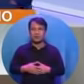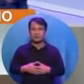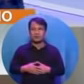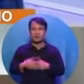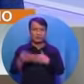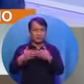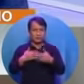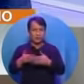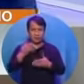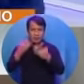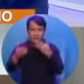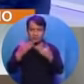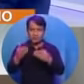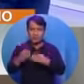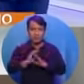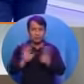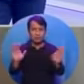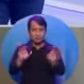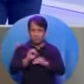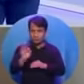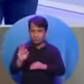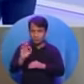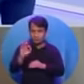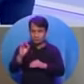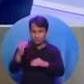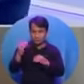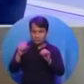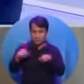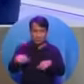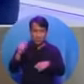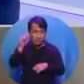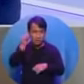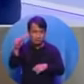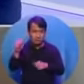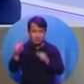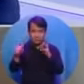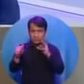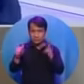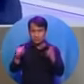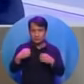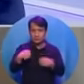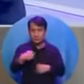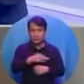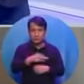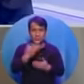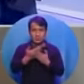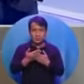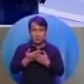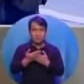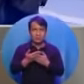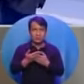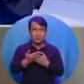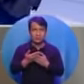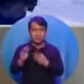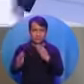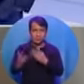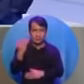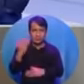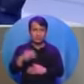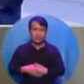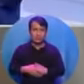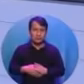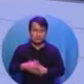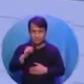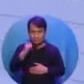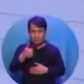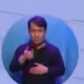Yes po. Maraming salamat. Huwag nyo gumawa ng telepono, ma'am Winnie at Sir Alex. Pareho kayong kakausapin ng staff. Magandang umaga po sa inyo lahat. At